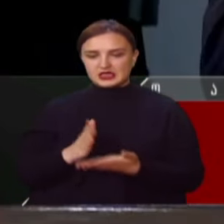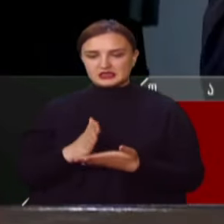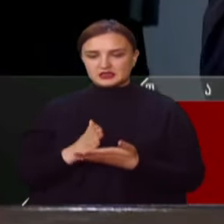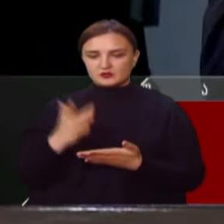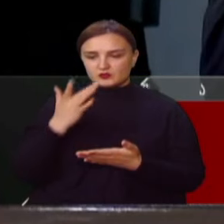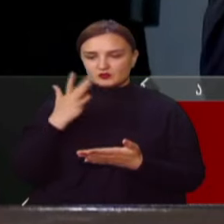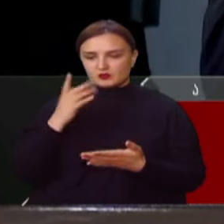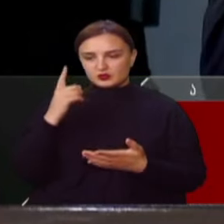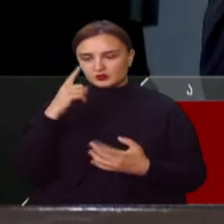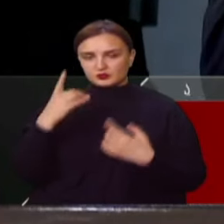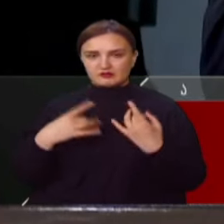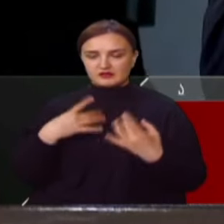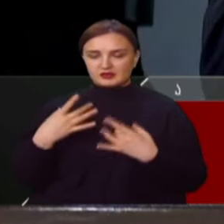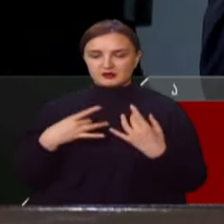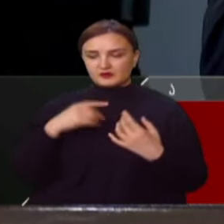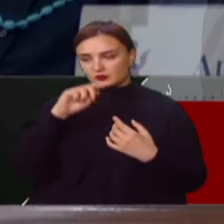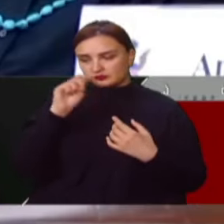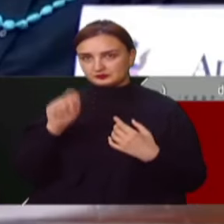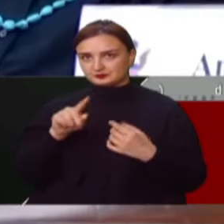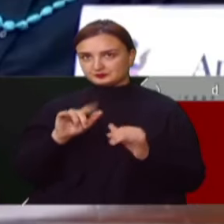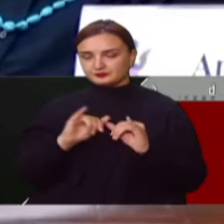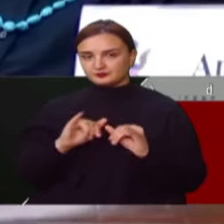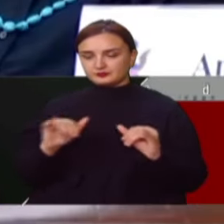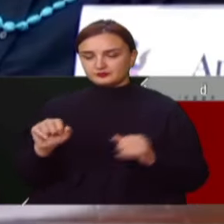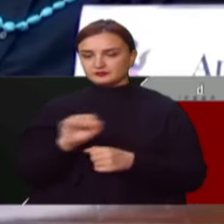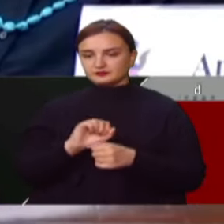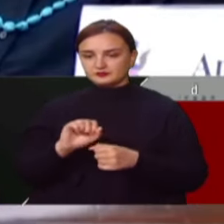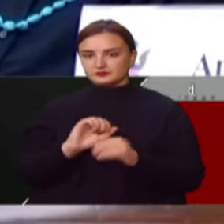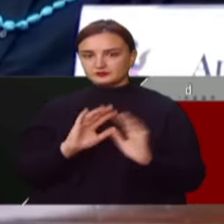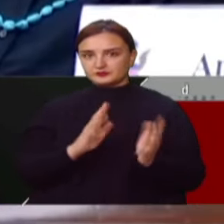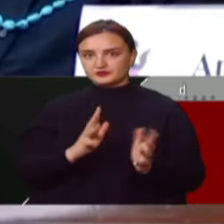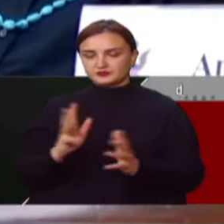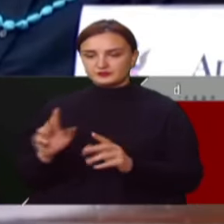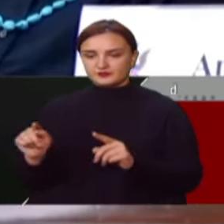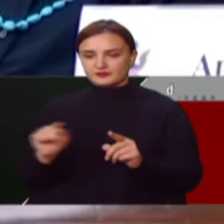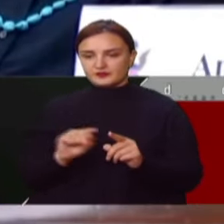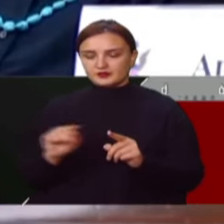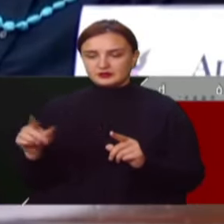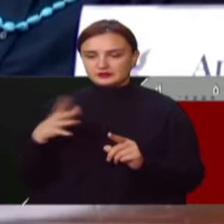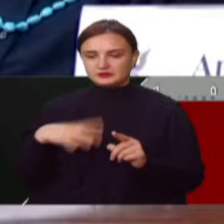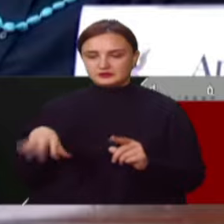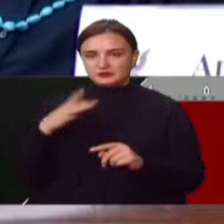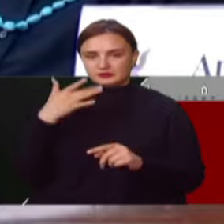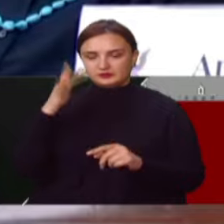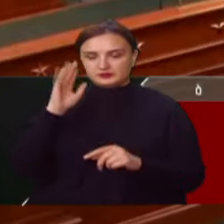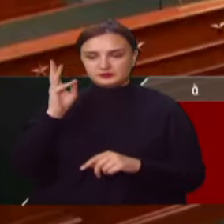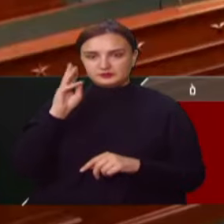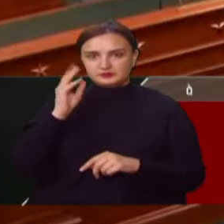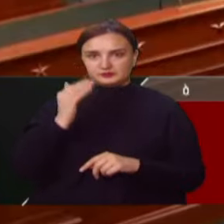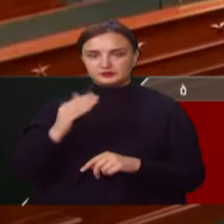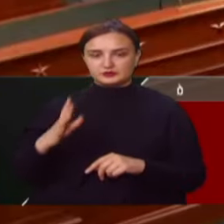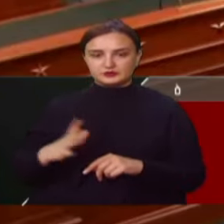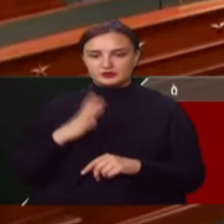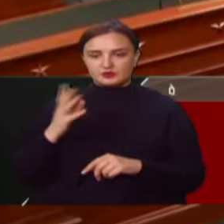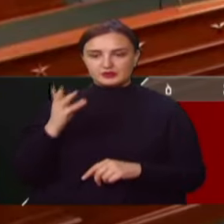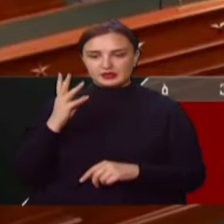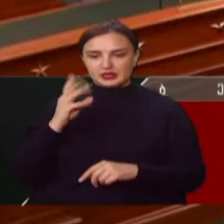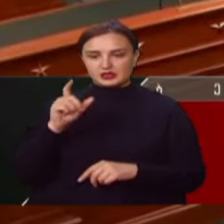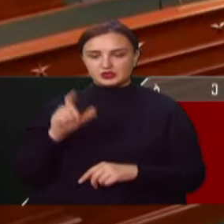პოლიტიკურ ნებათა ღელვასა და უკრაინაში განვითარებულ რევოლუციურ მოვლენებს შორის საქართველოში ამერიკის შეერთებული შტატების ყოფილმა